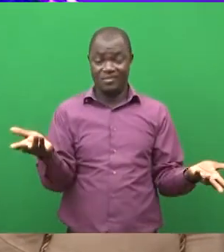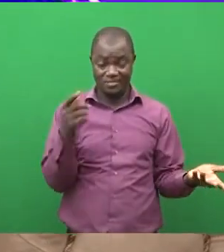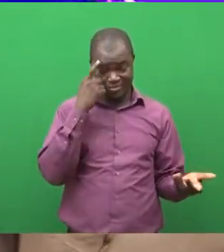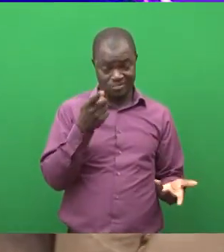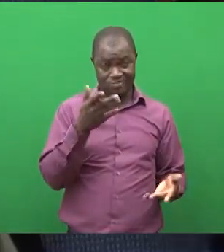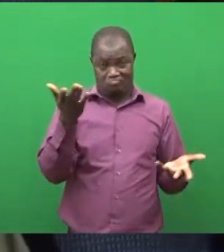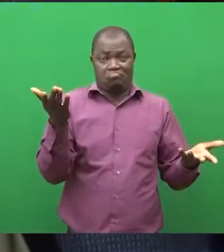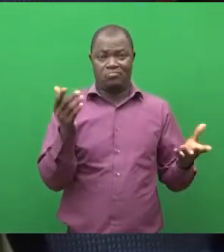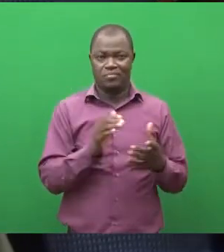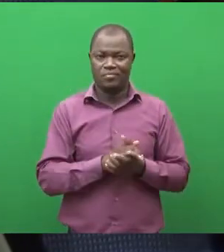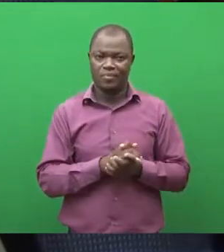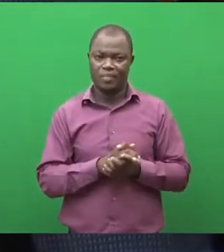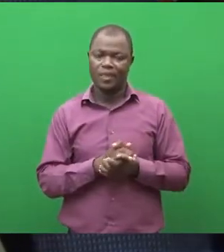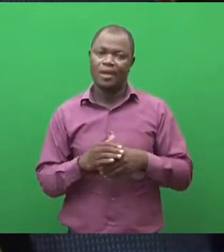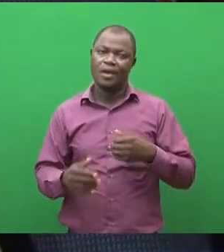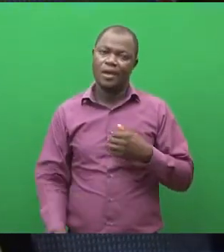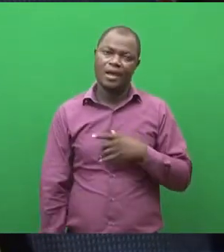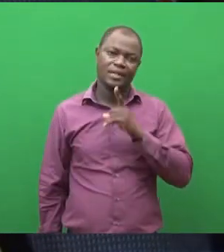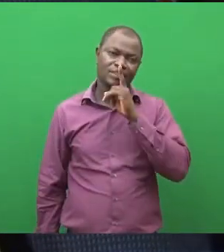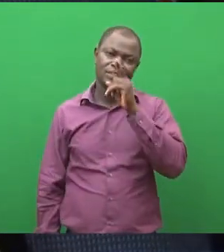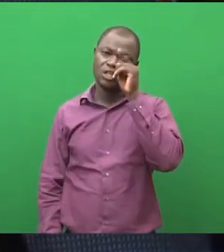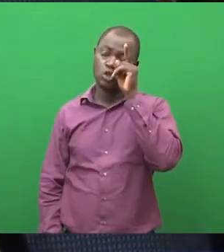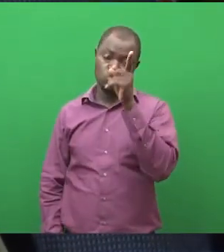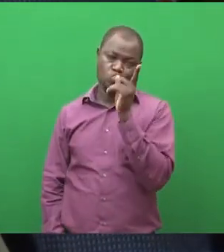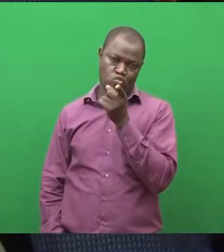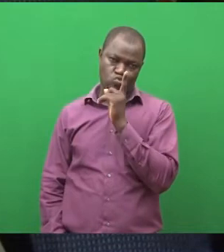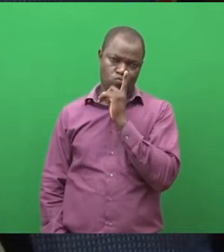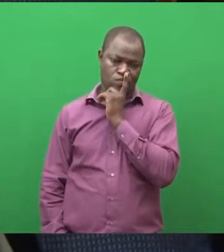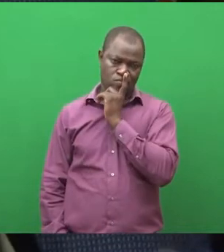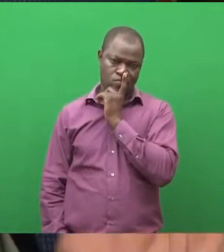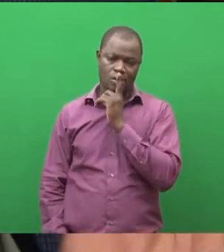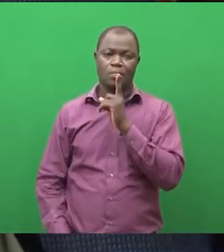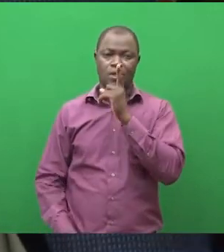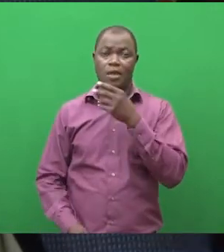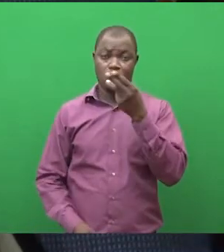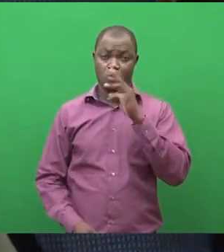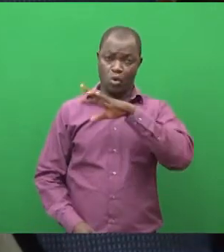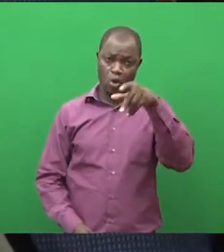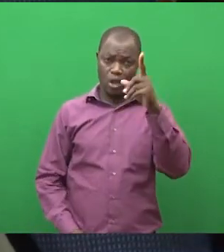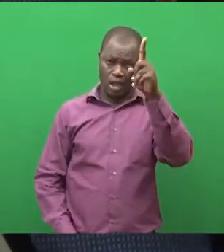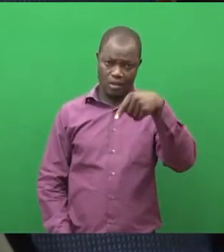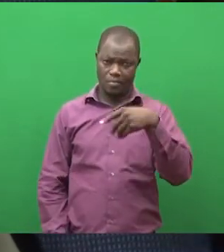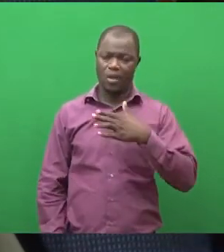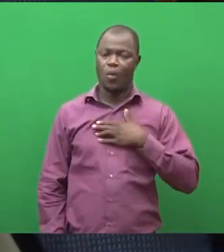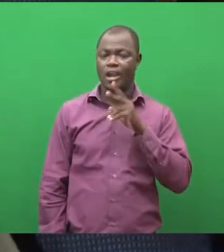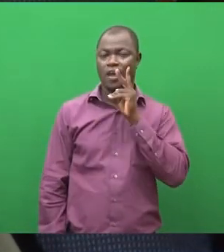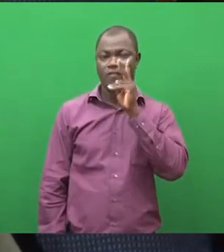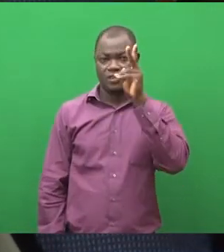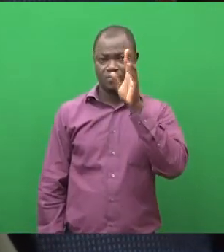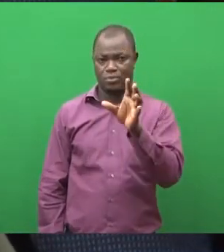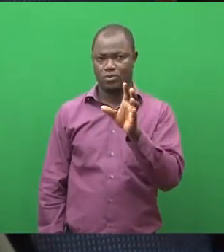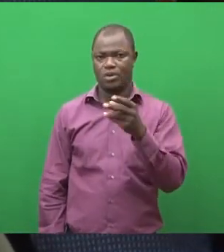baba. Ndinoti isu tine nzvimbo vanhu vanouya kunonoshanya